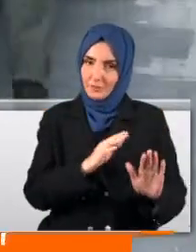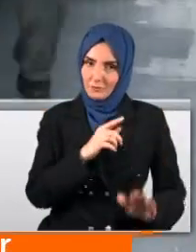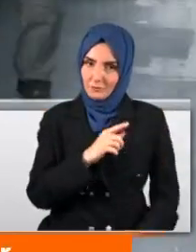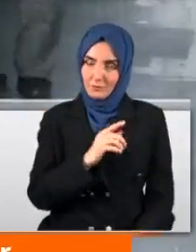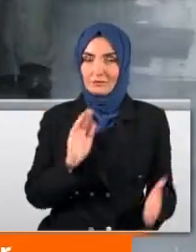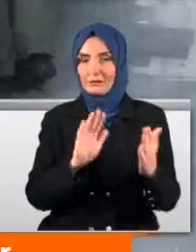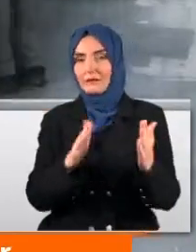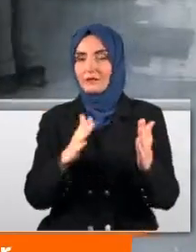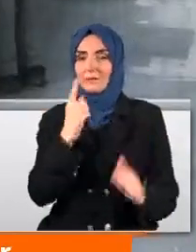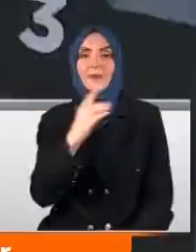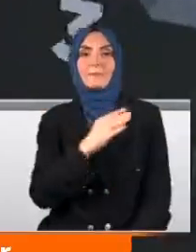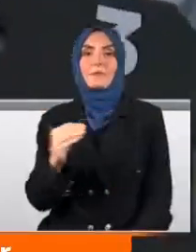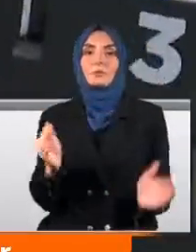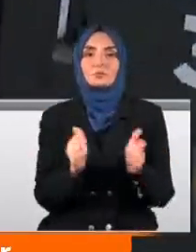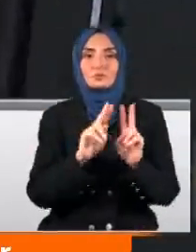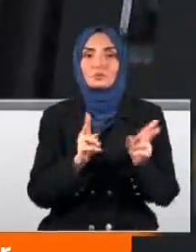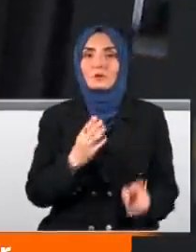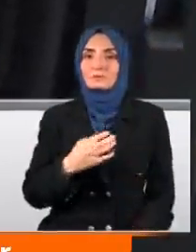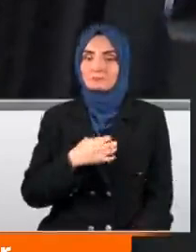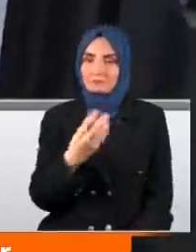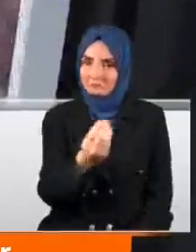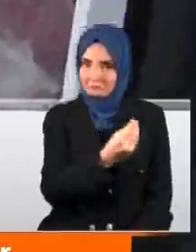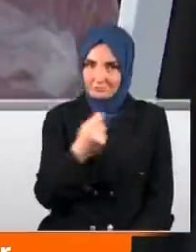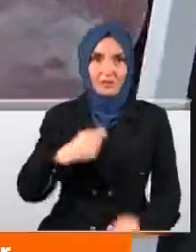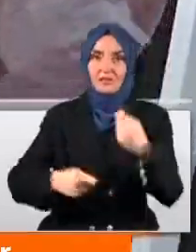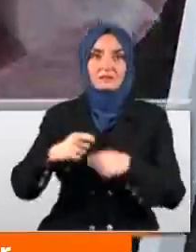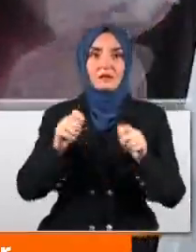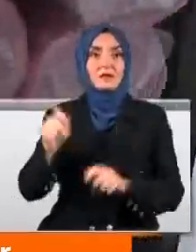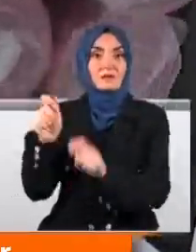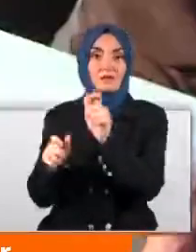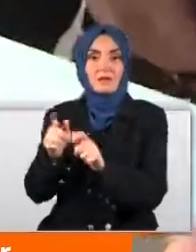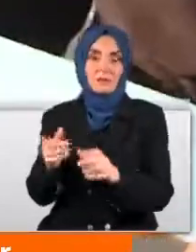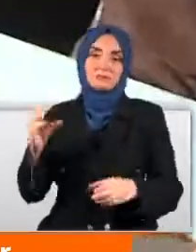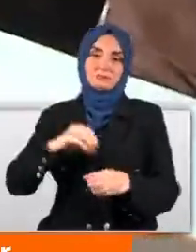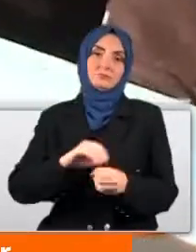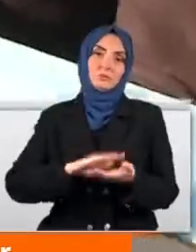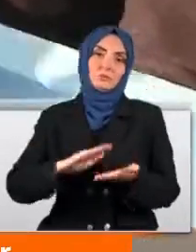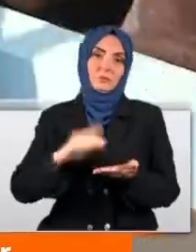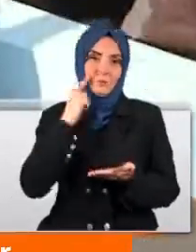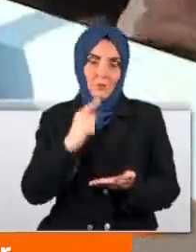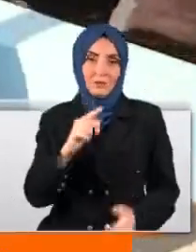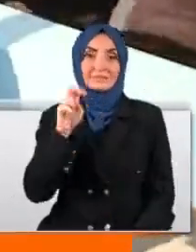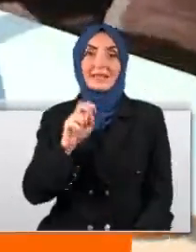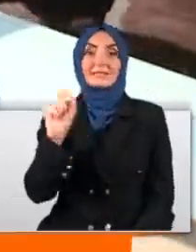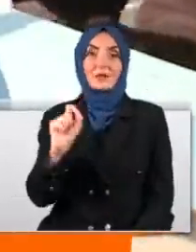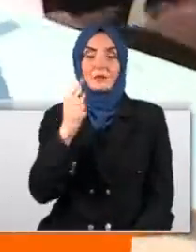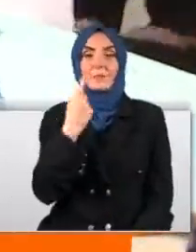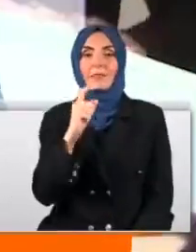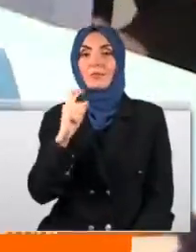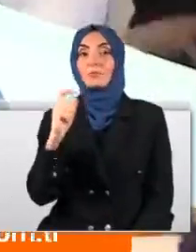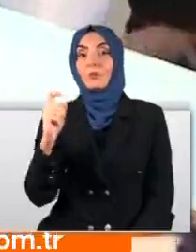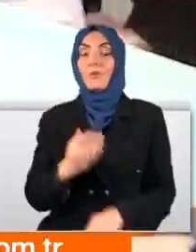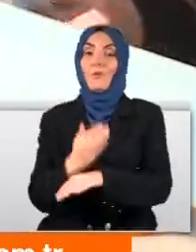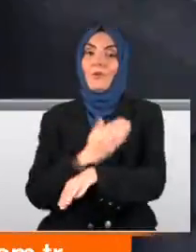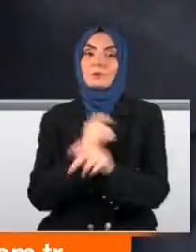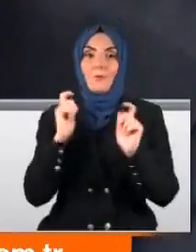Yaklaşık 1 milyon küçük esnafla tüccarı kapsayacak düzenlemeyle 8 Eylül 1999'dan önce sigorta girişi yapılan